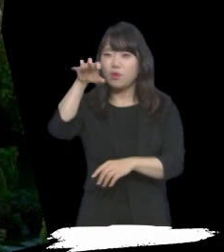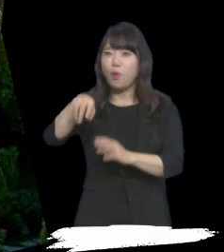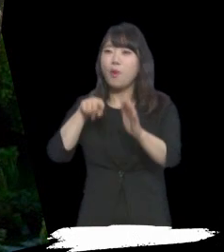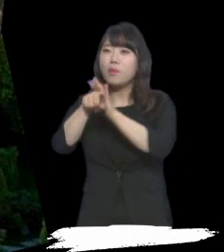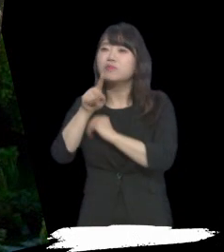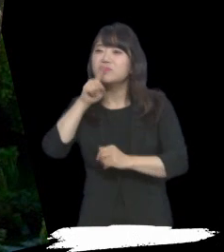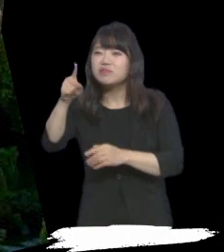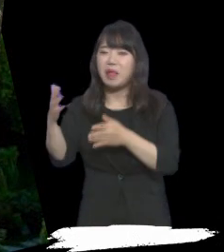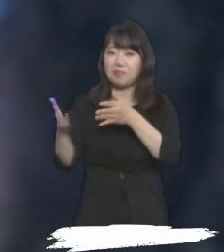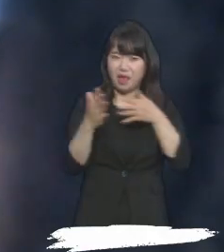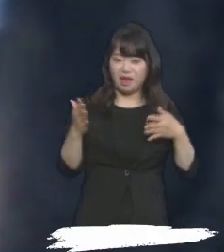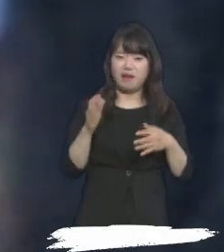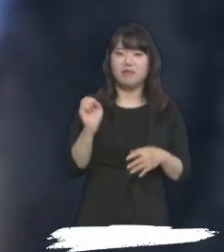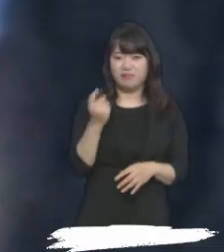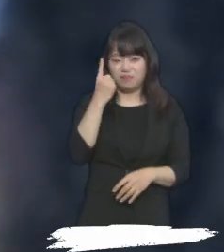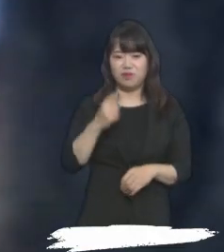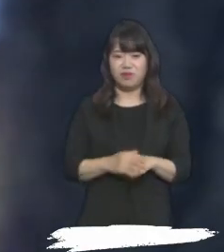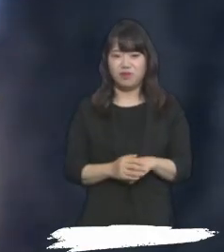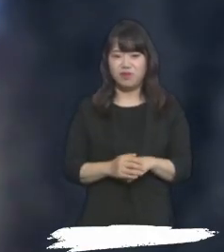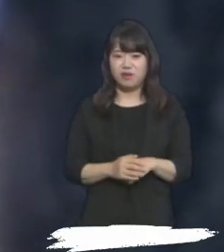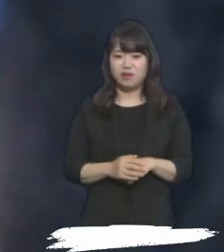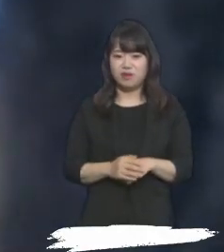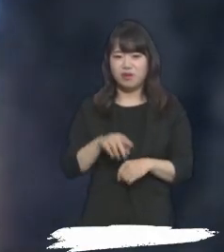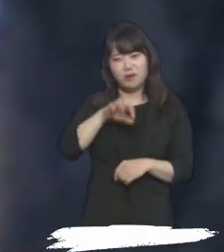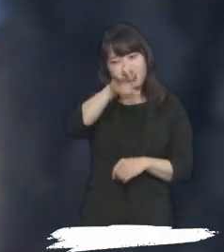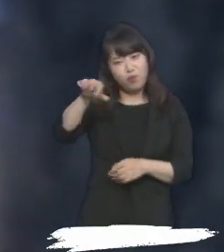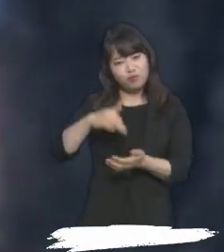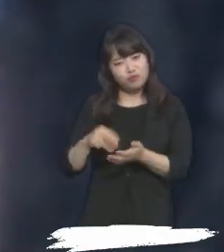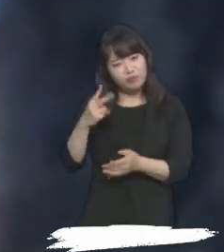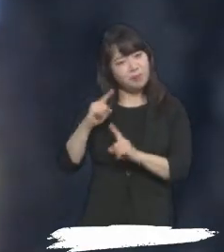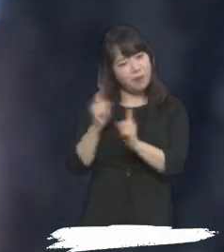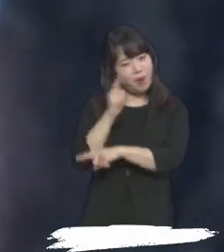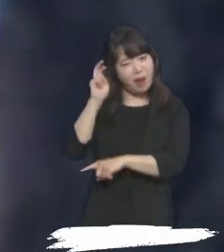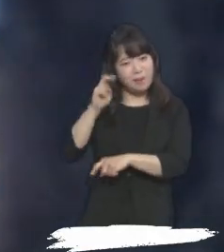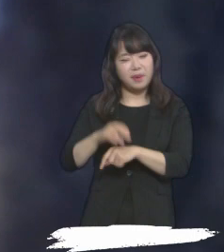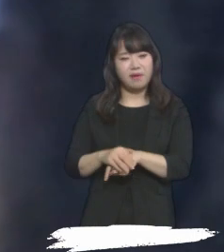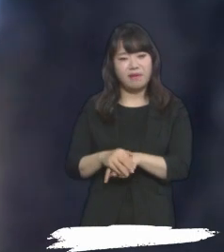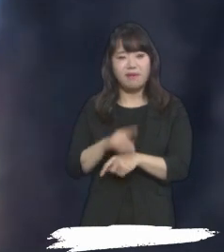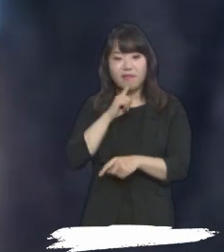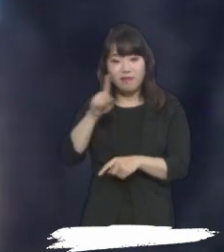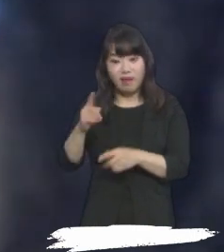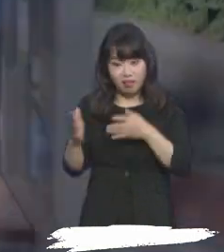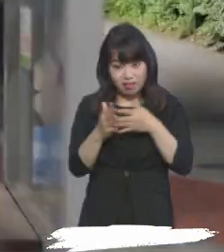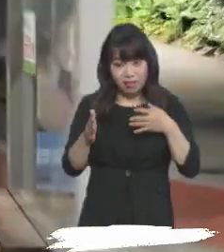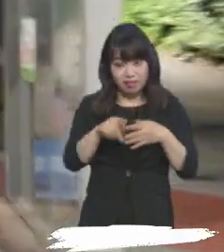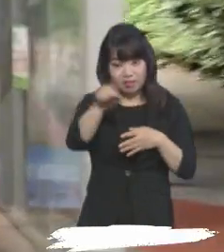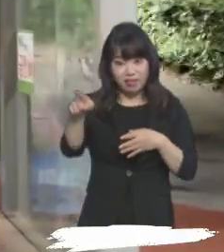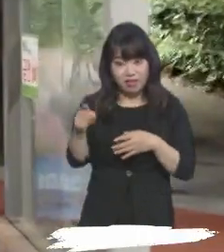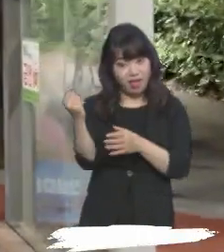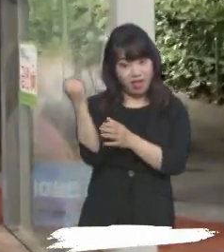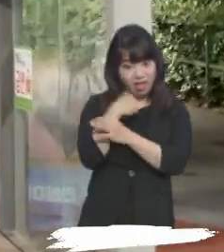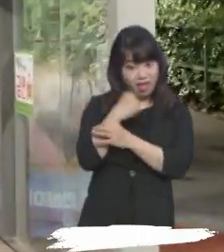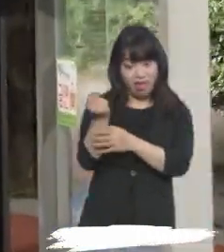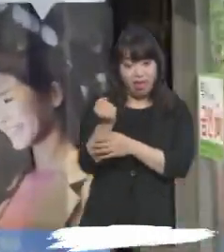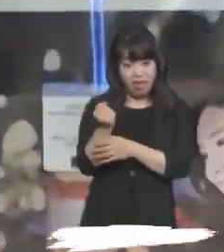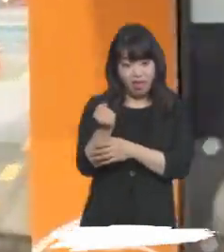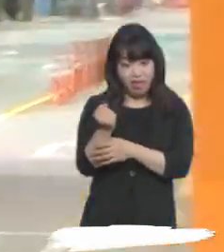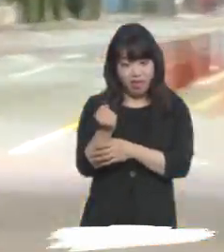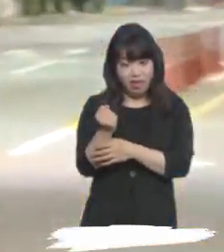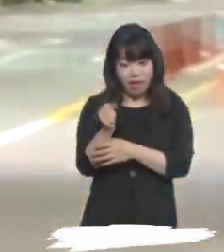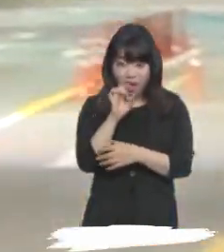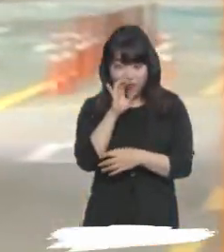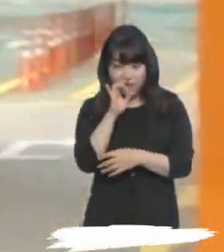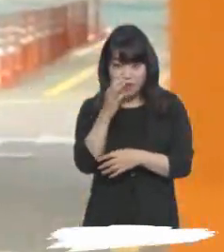않았기 때문입니다. 세 군데는 아마 좀 바뀔 것 같아요. 일정이다. 일정상 안 되죠. 아, 그쪽에서는